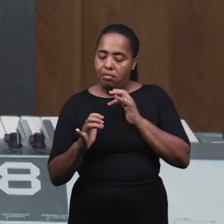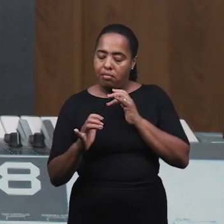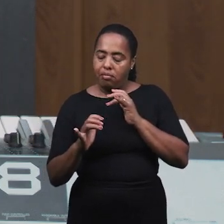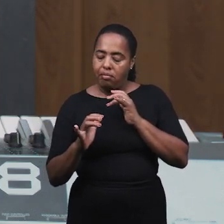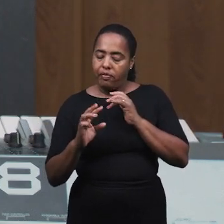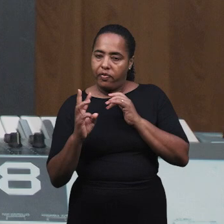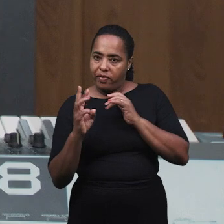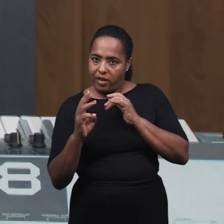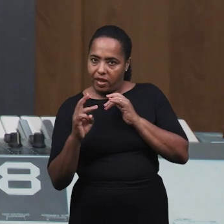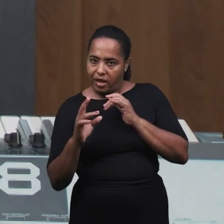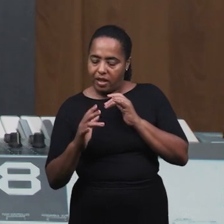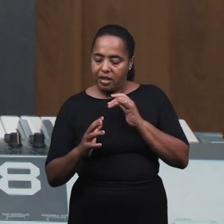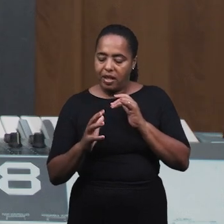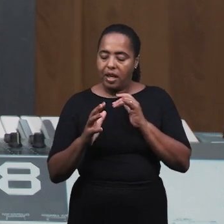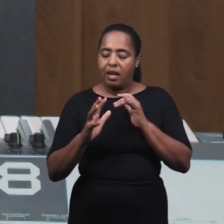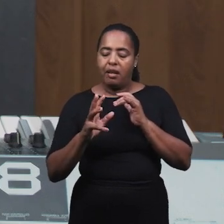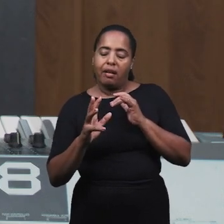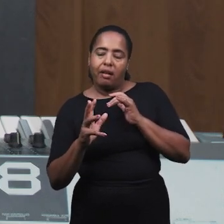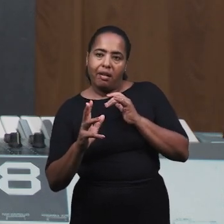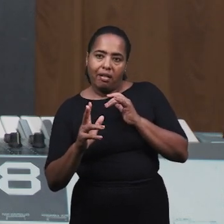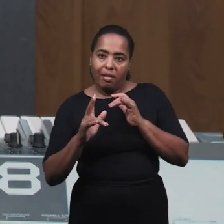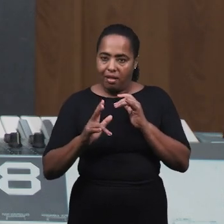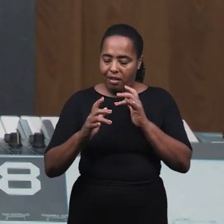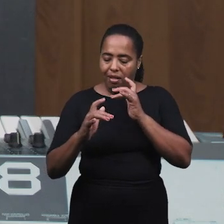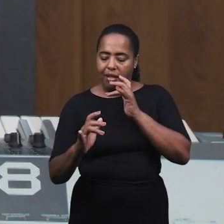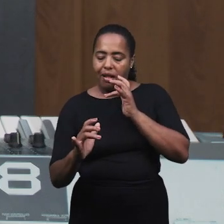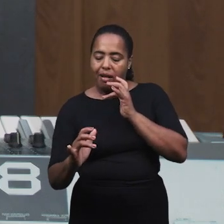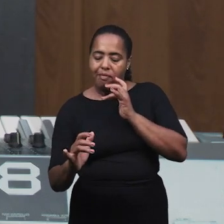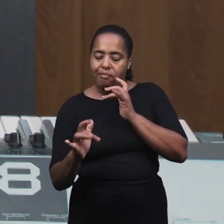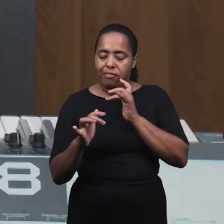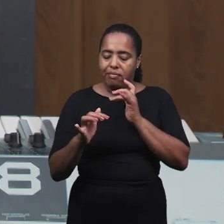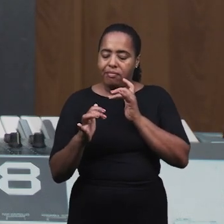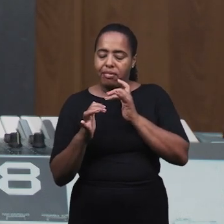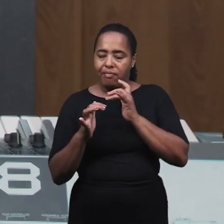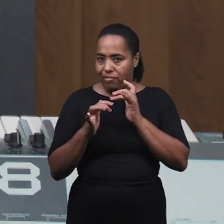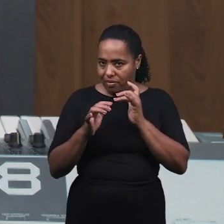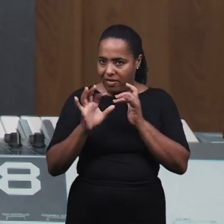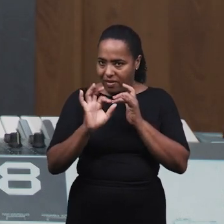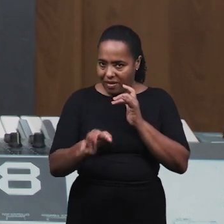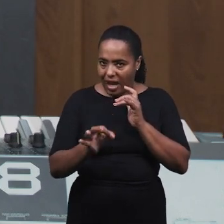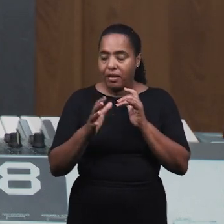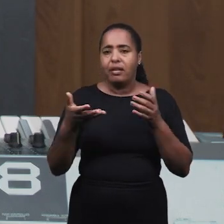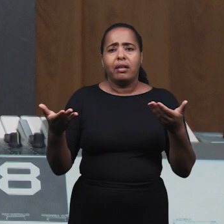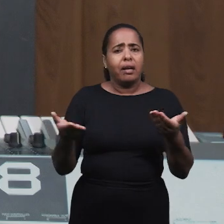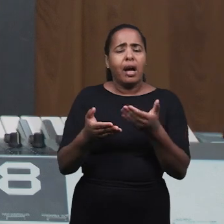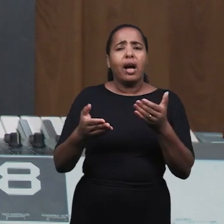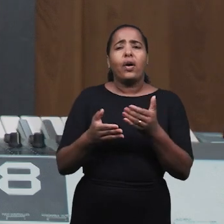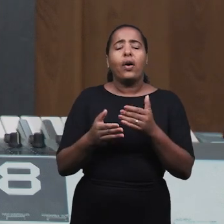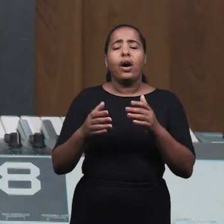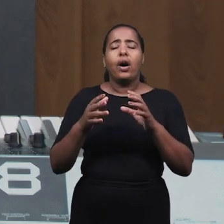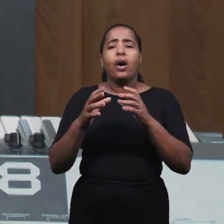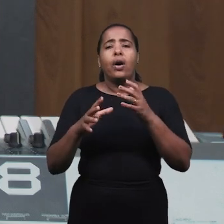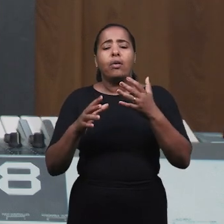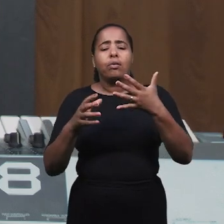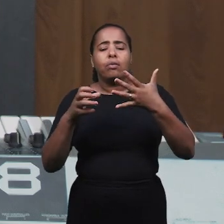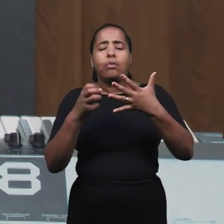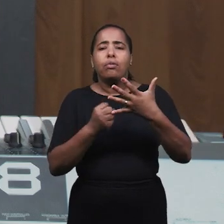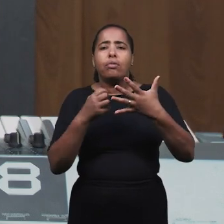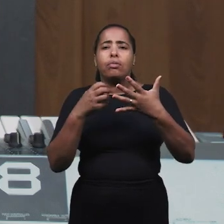doigts ici, le la avec deux, le si et ainsi de suite. Et je demandais ce que vous